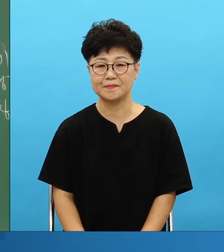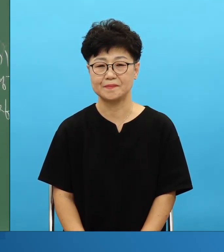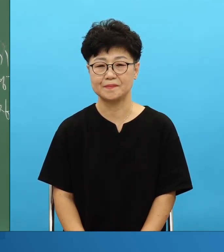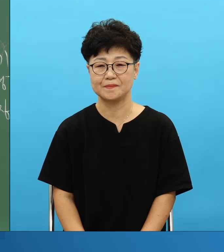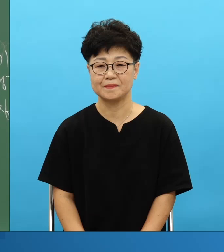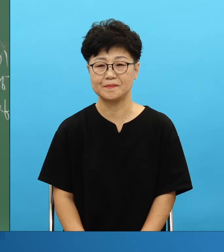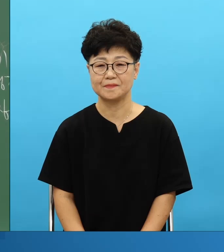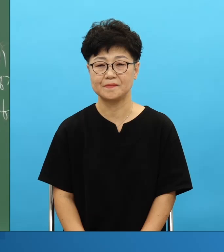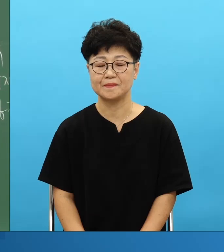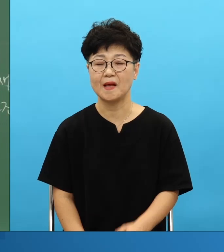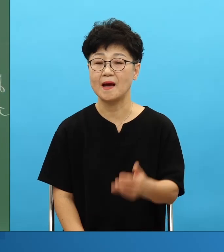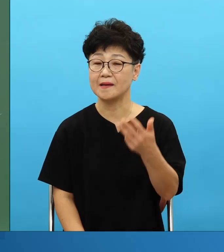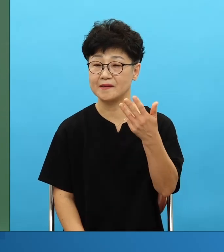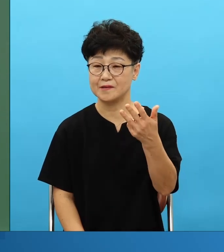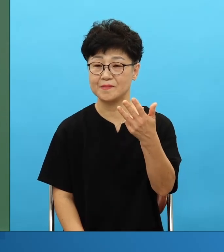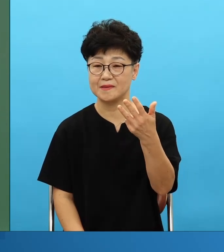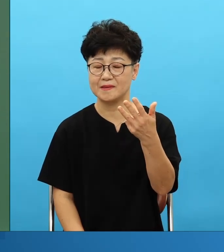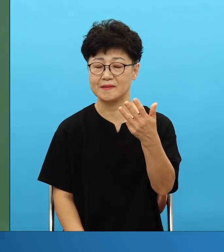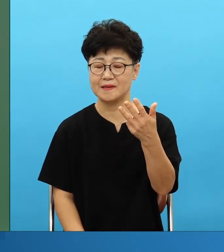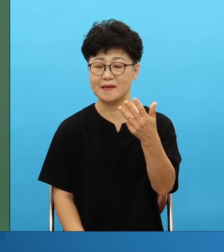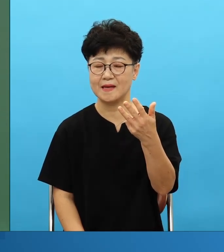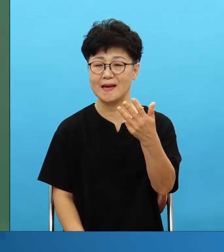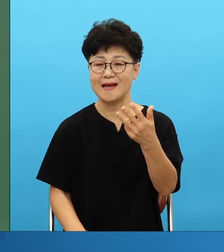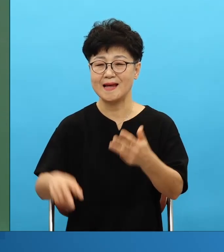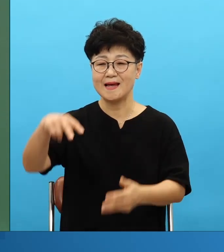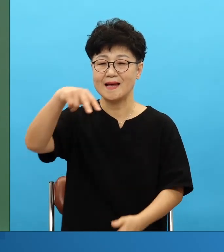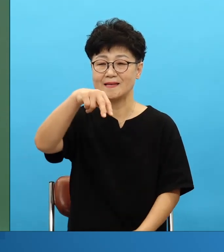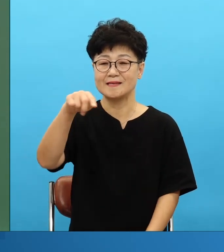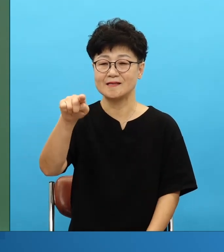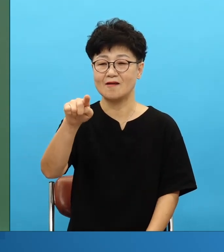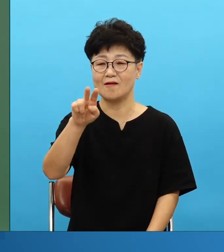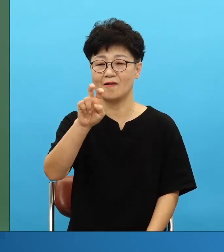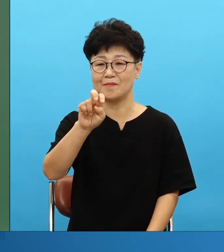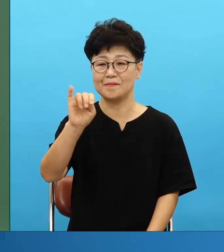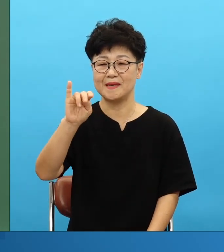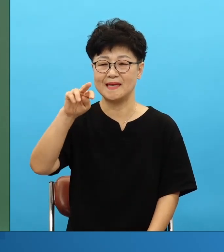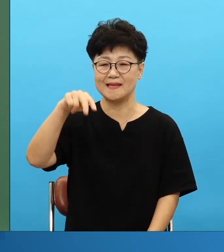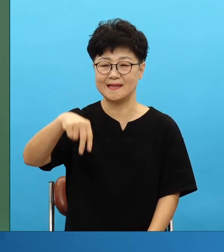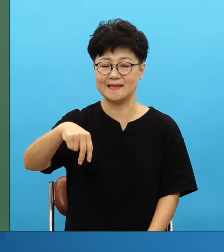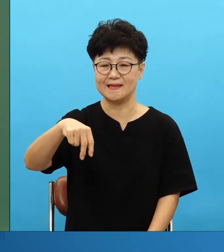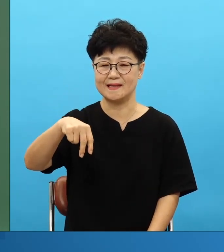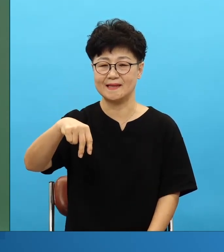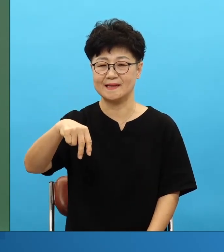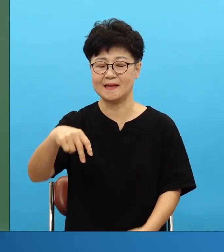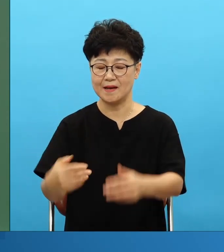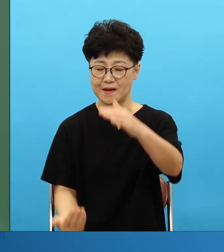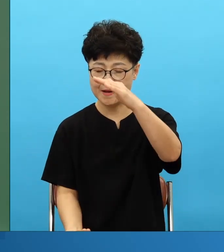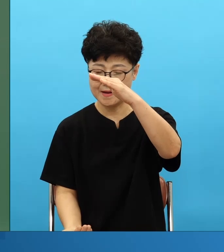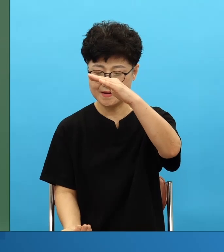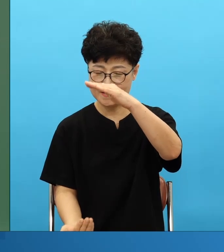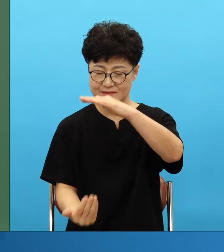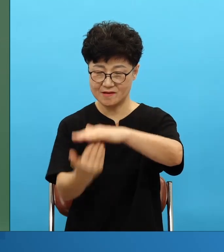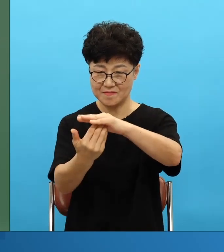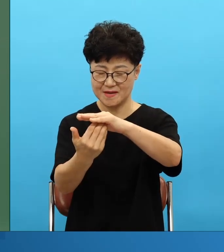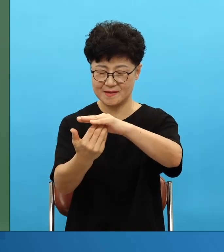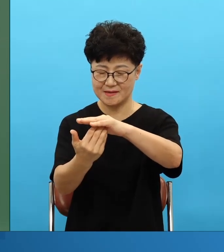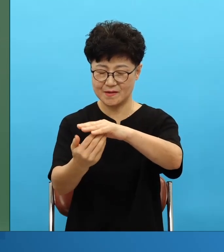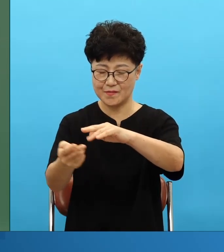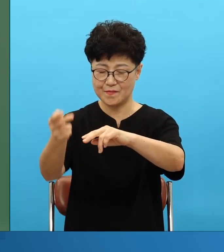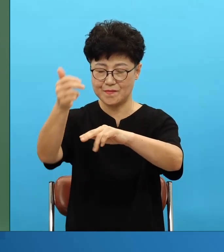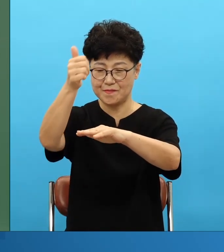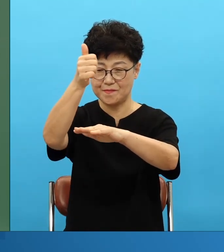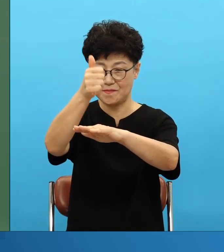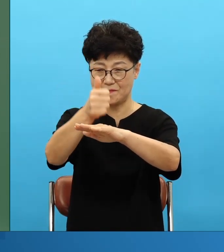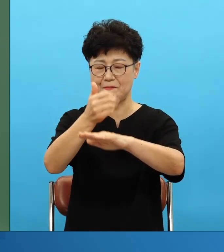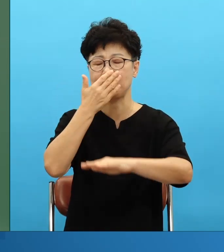겁니다. We're headed towards the summit. 먼저 영적 서밋을 있다가 서밋 자리가 That first we are the spiritual summit, and then we head towards being the summit.